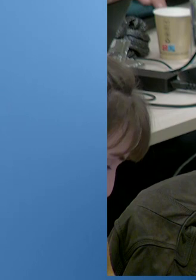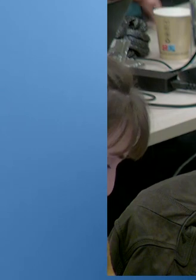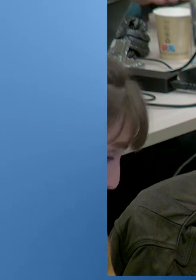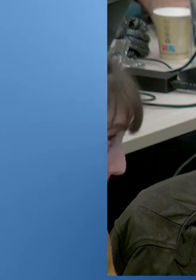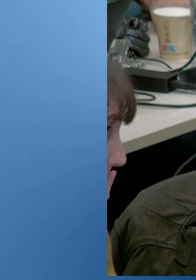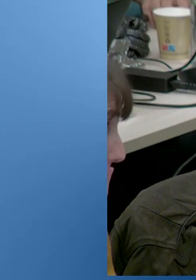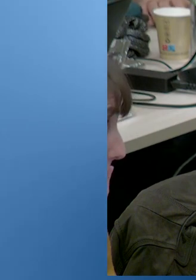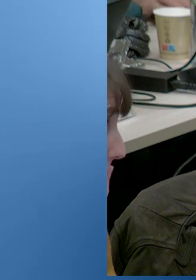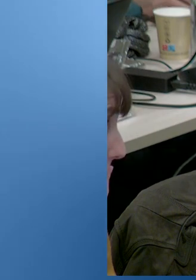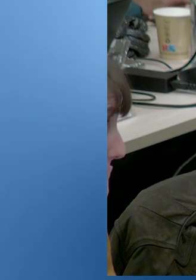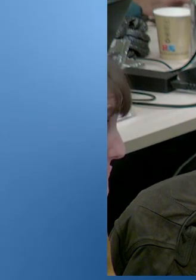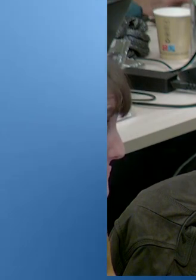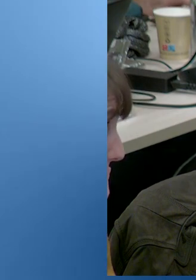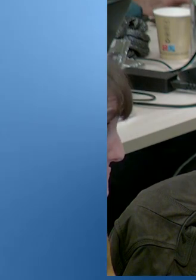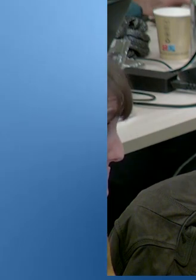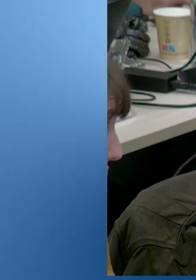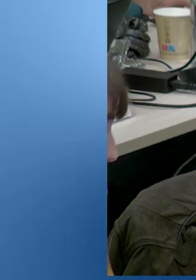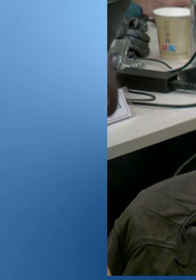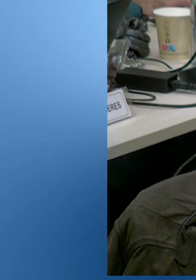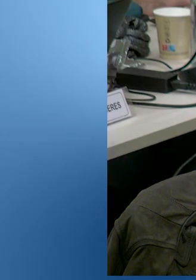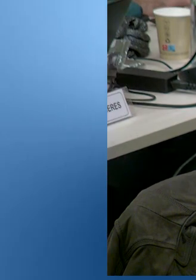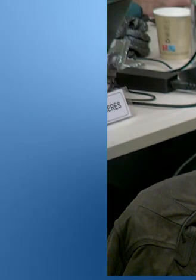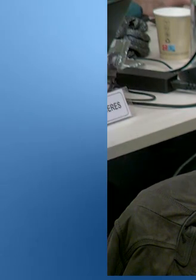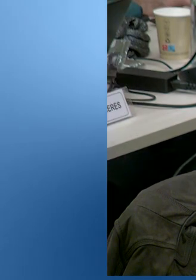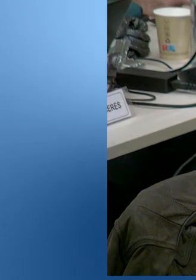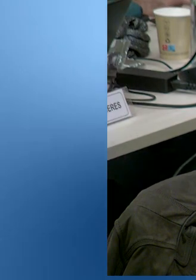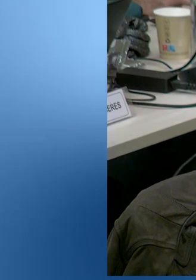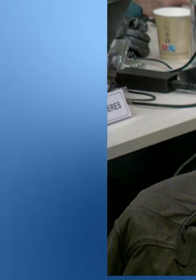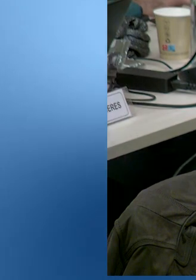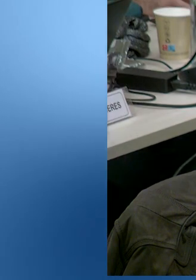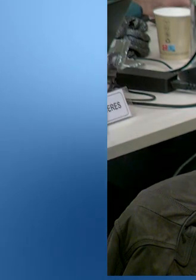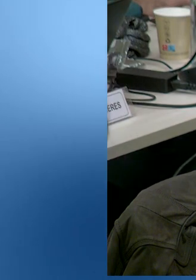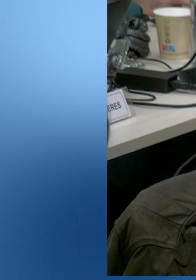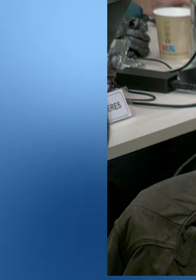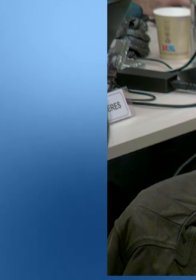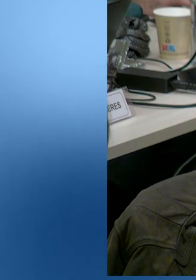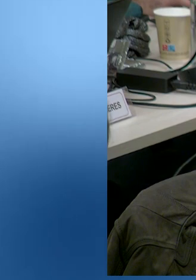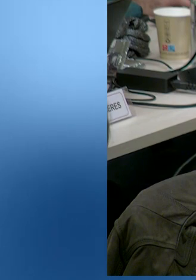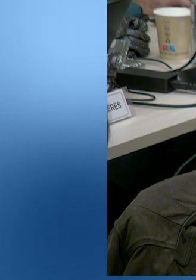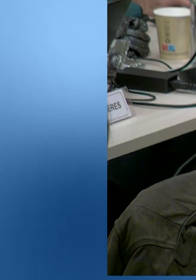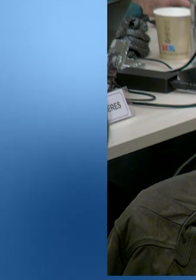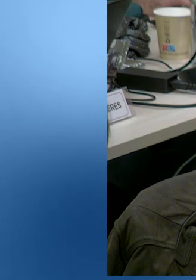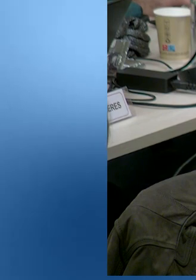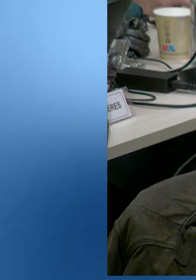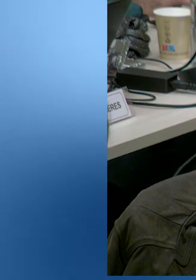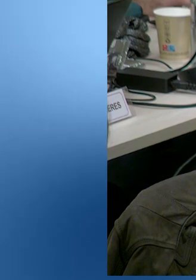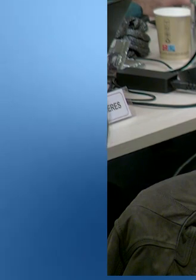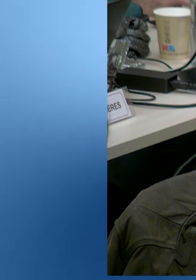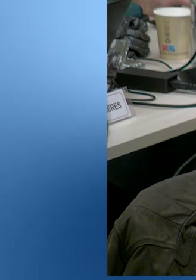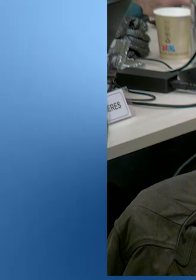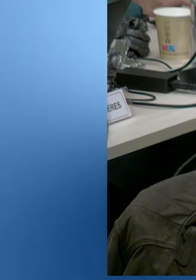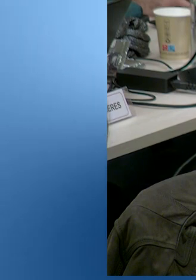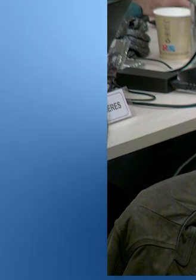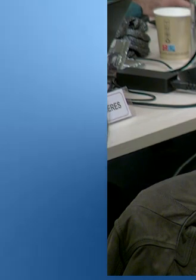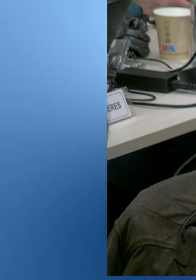engagée euh les services étaient déjà en train d'instruire les dossiers nous avons fait une présélection puis une sélection définitive sur la base